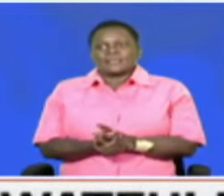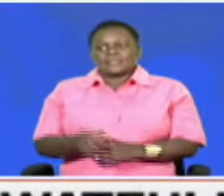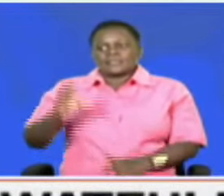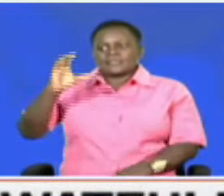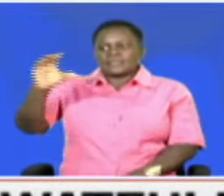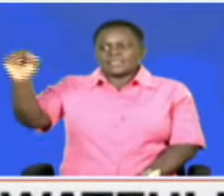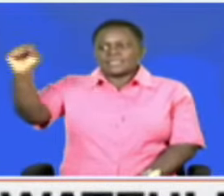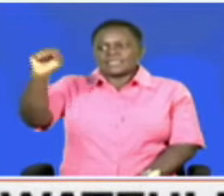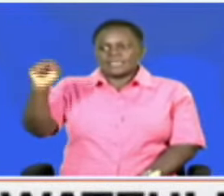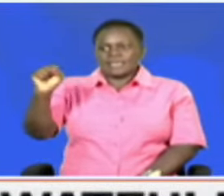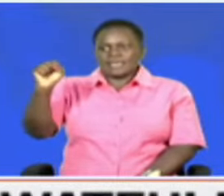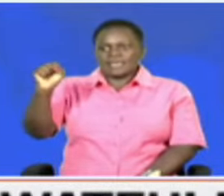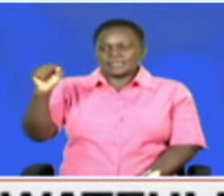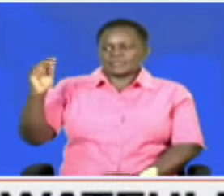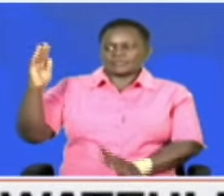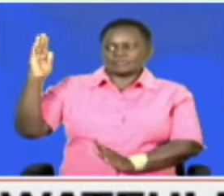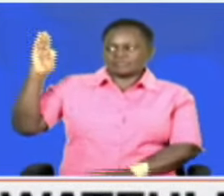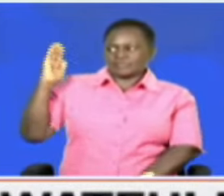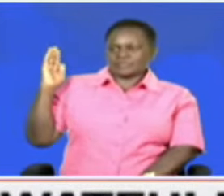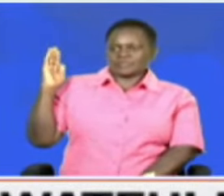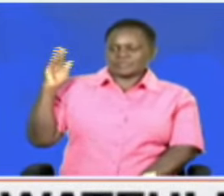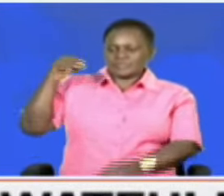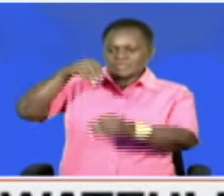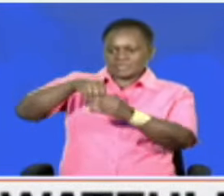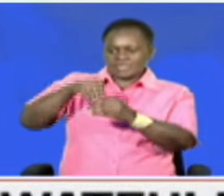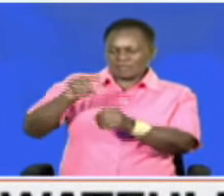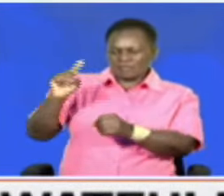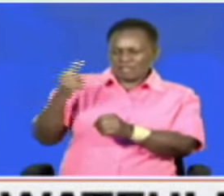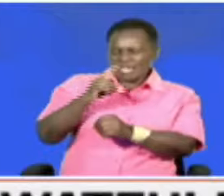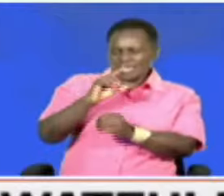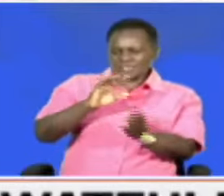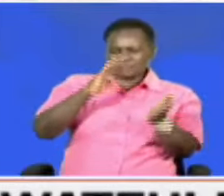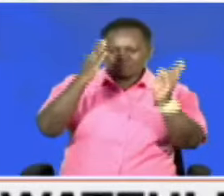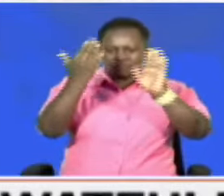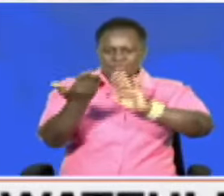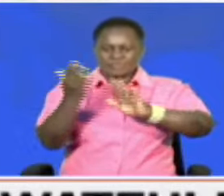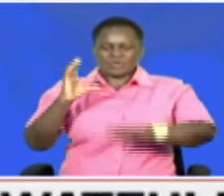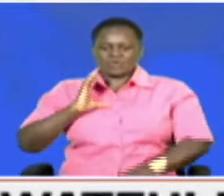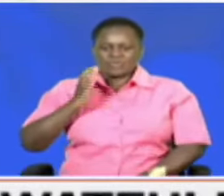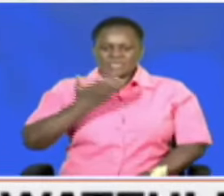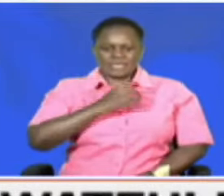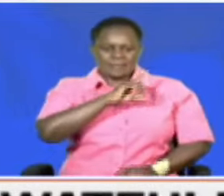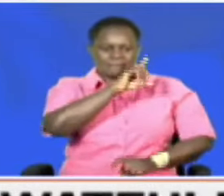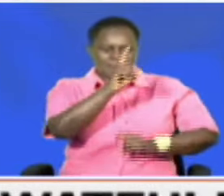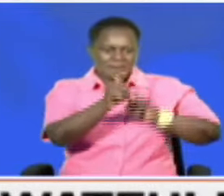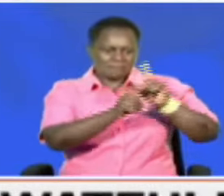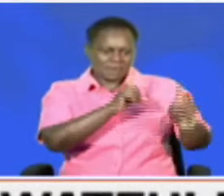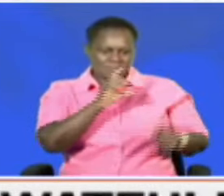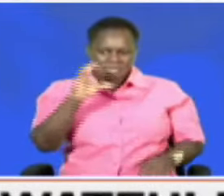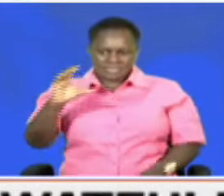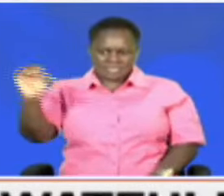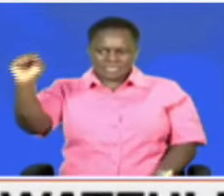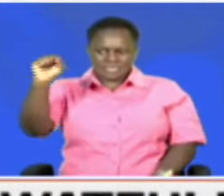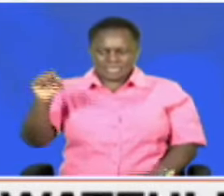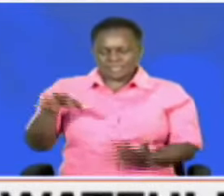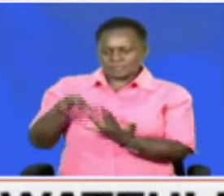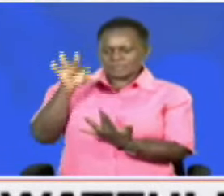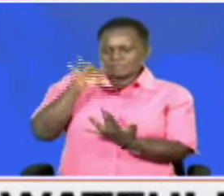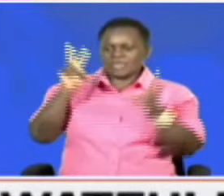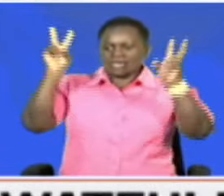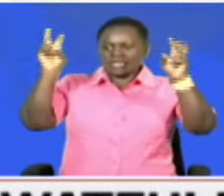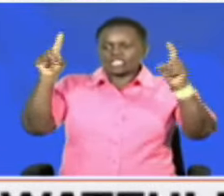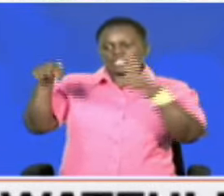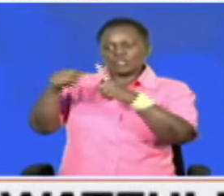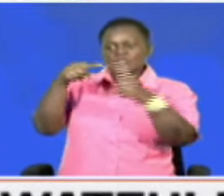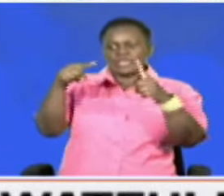Waziri mteule wa usalama wa ndani Profesa Kithure Kindiki alikuwa wa kwanza kufika kwenye kikao cha msasa wa mawaziri wateule, na swala la